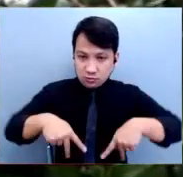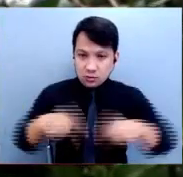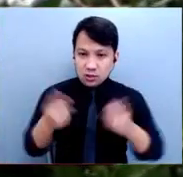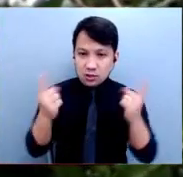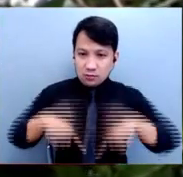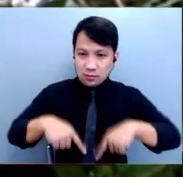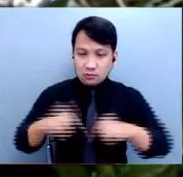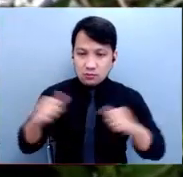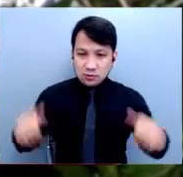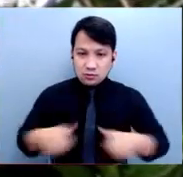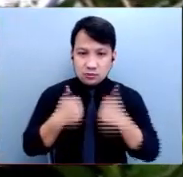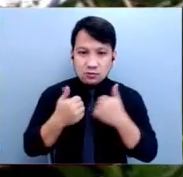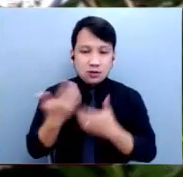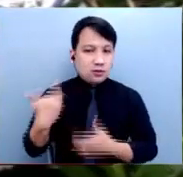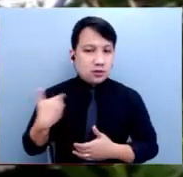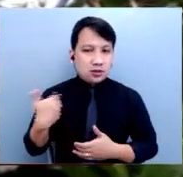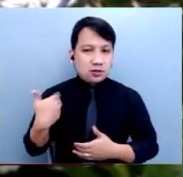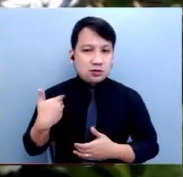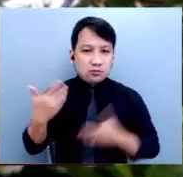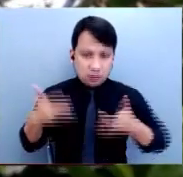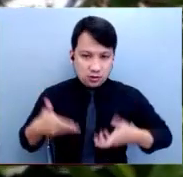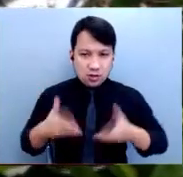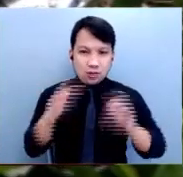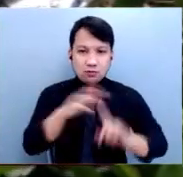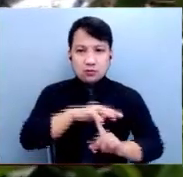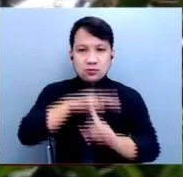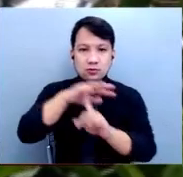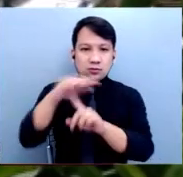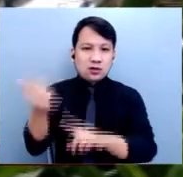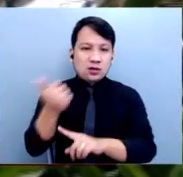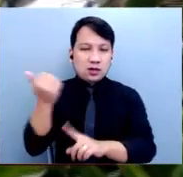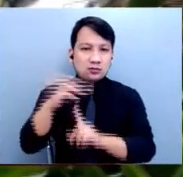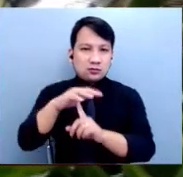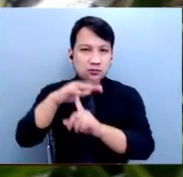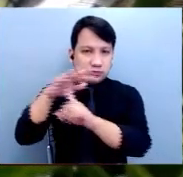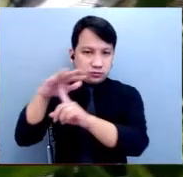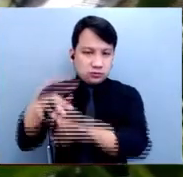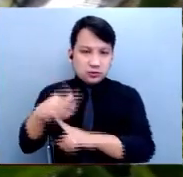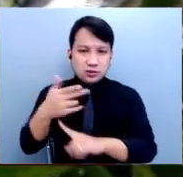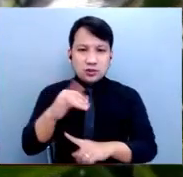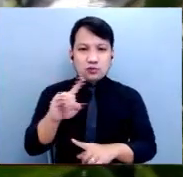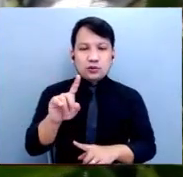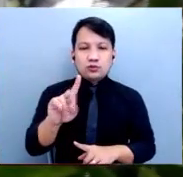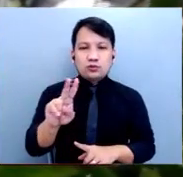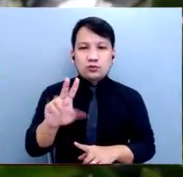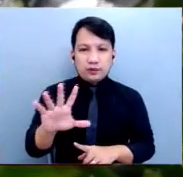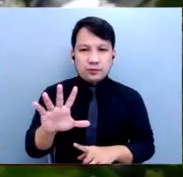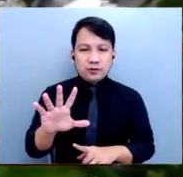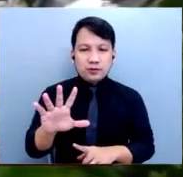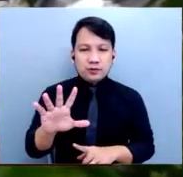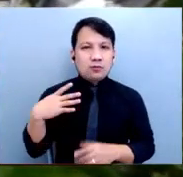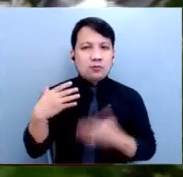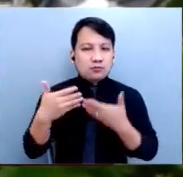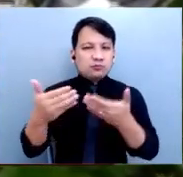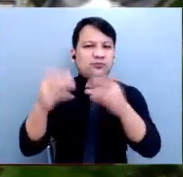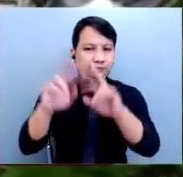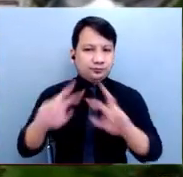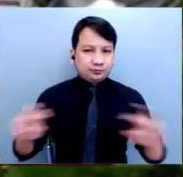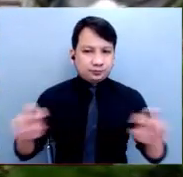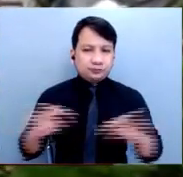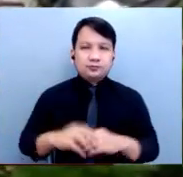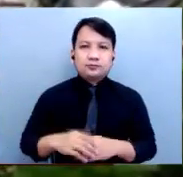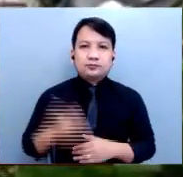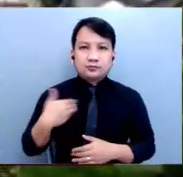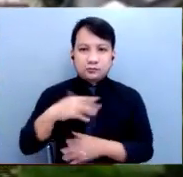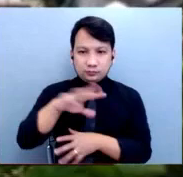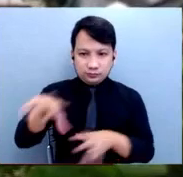aksidente, hindi na muna papayagang lumipad ang iba pang Airbus H-125 habang gumugulong ang investigasyon, kabilang